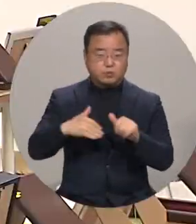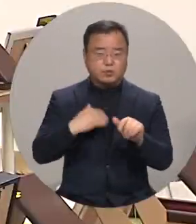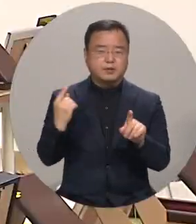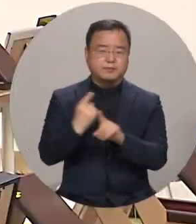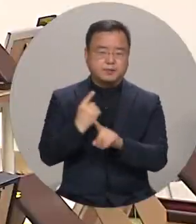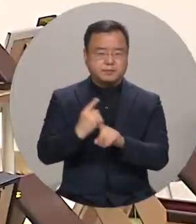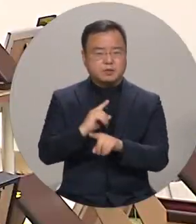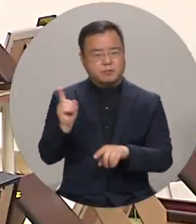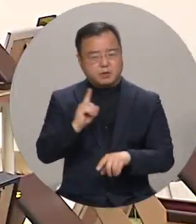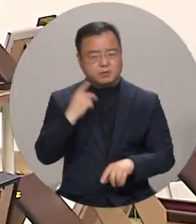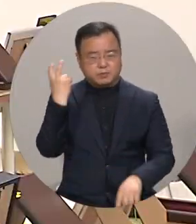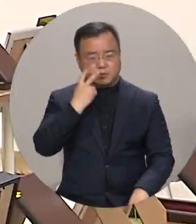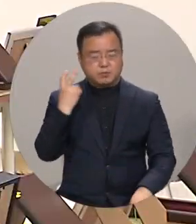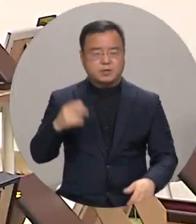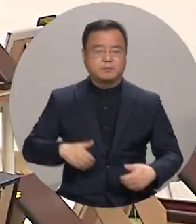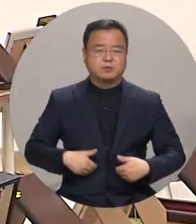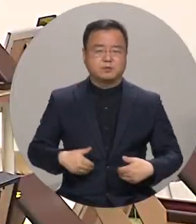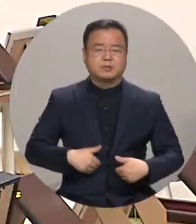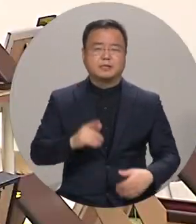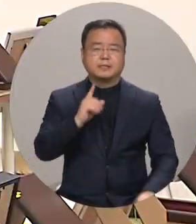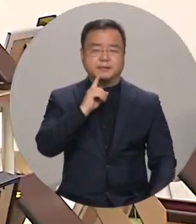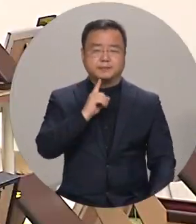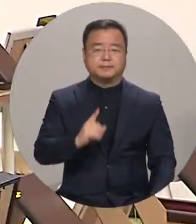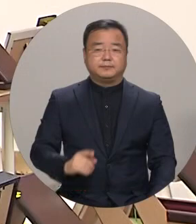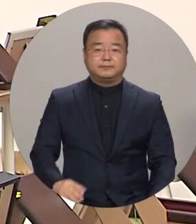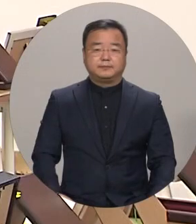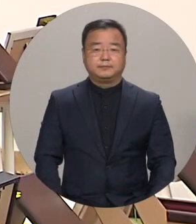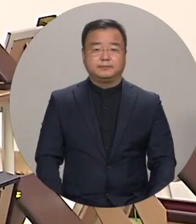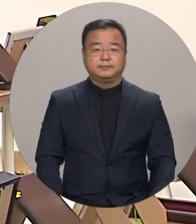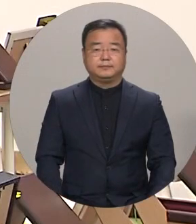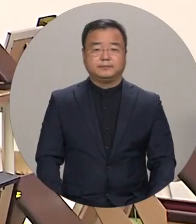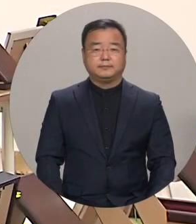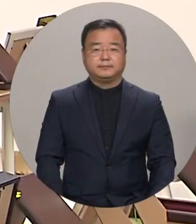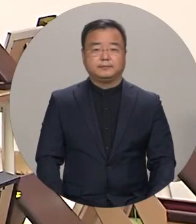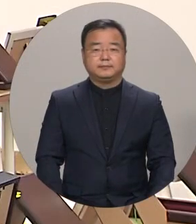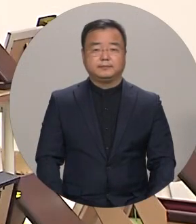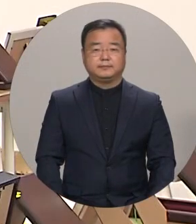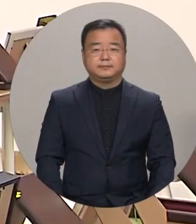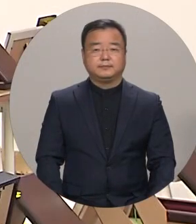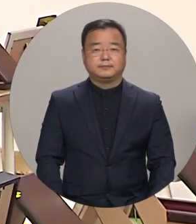곱씹어야 한다는 지적입니다. 지금까지 단원고 기억교실에서 EBS 뉴스 서진석입니다.